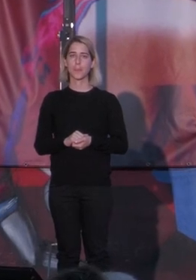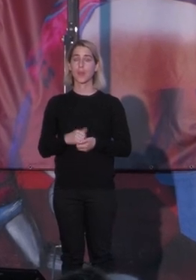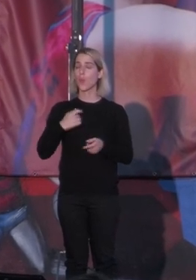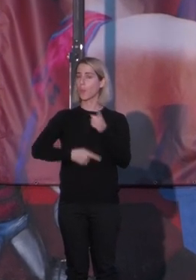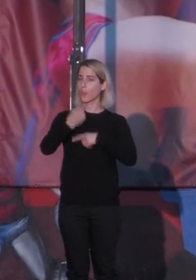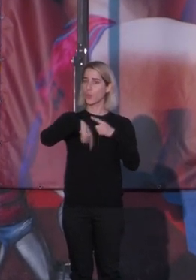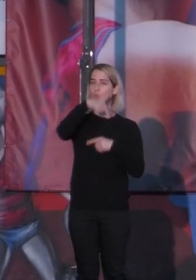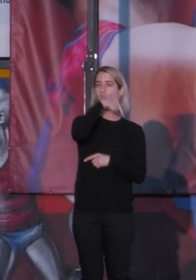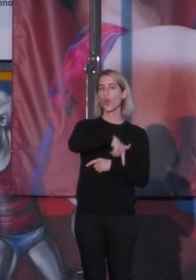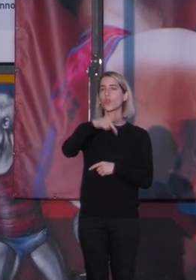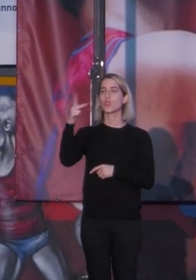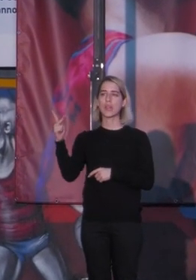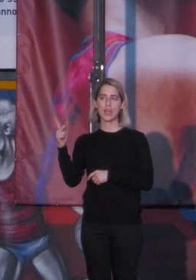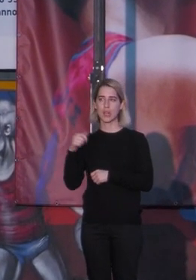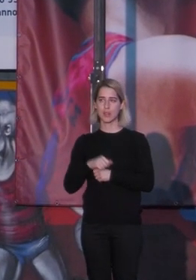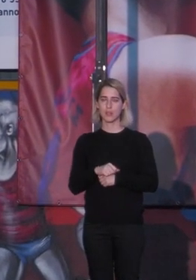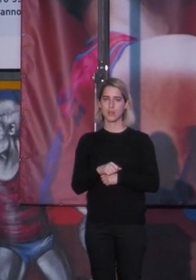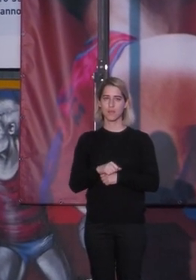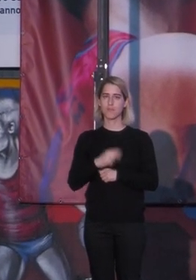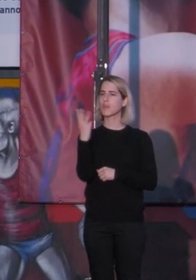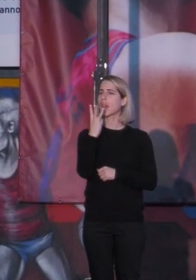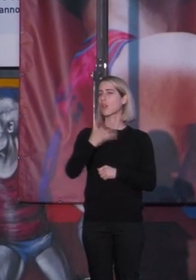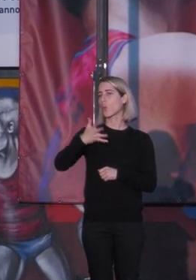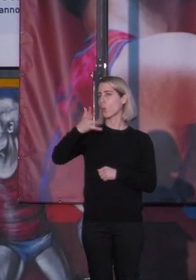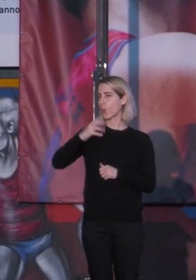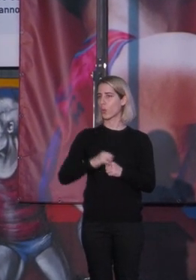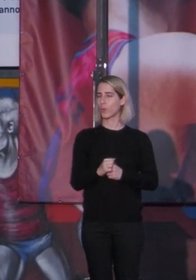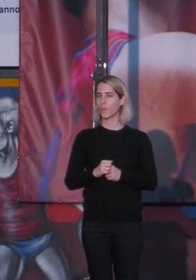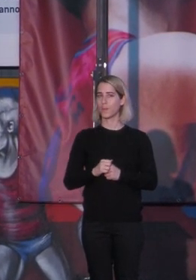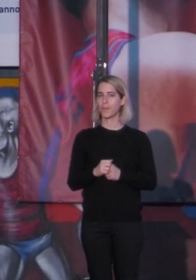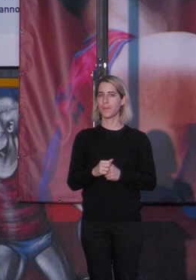Είμαι ο Γιώργος Κρικρής, 33 ετών,